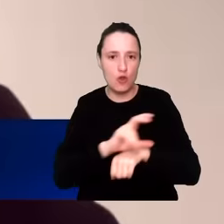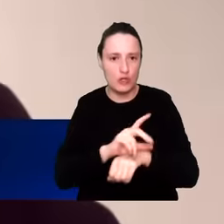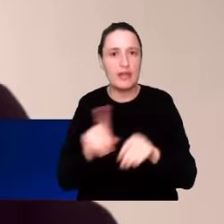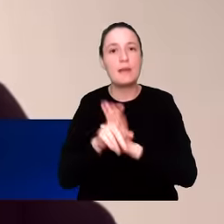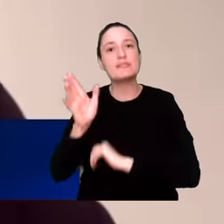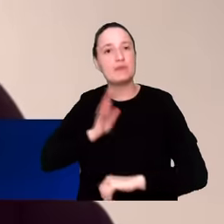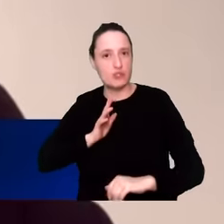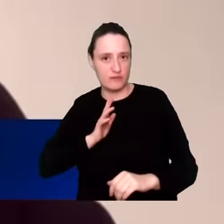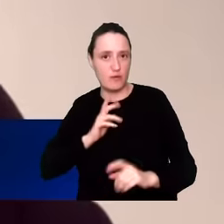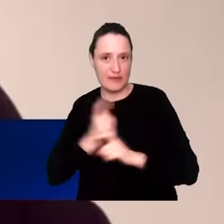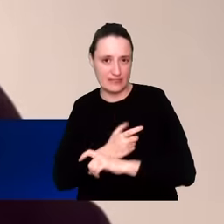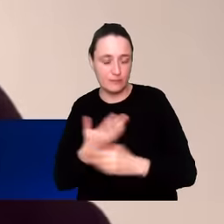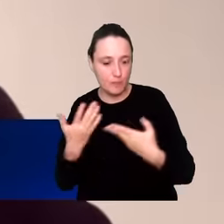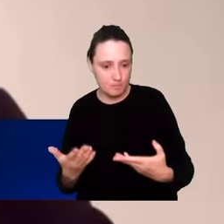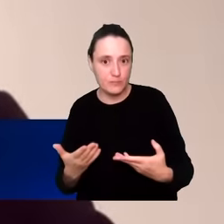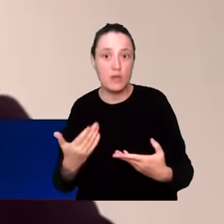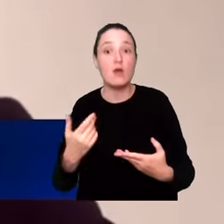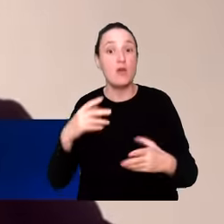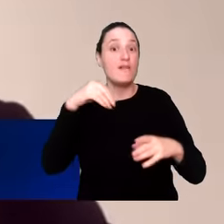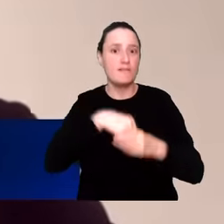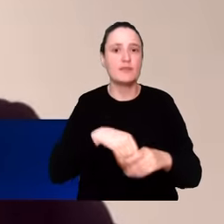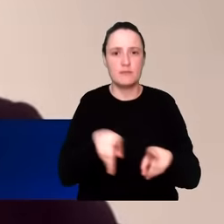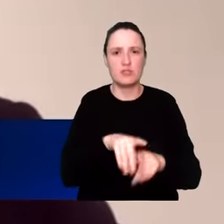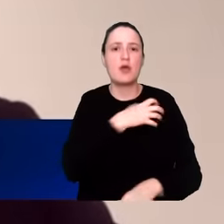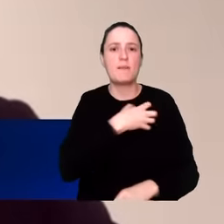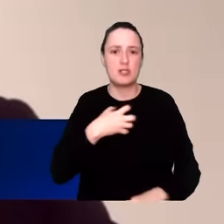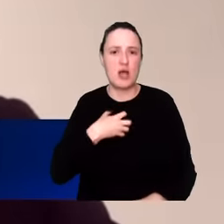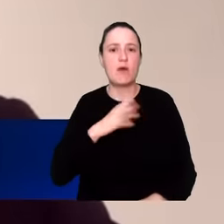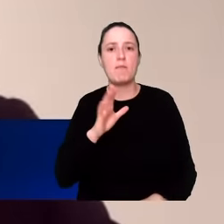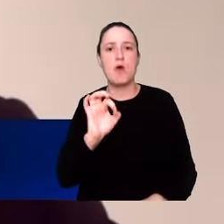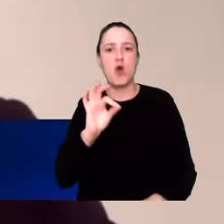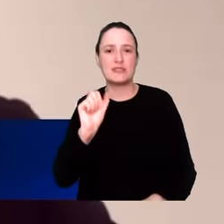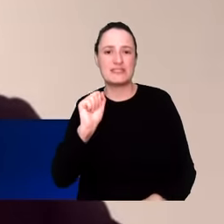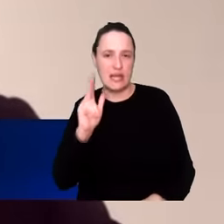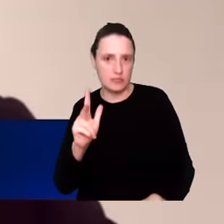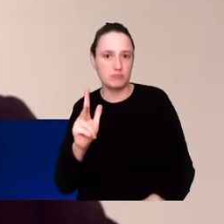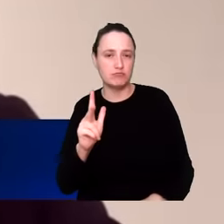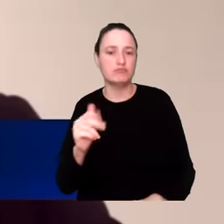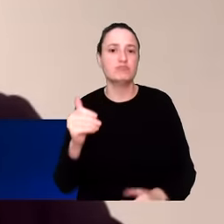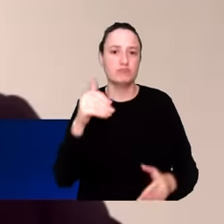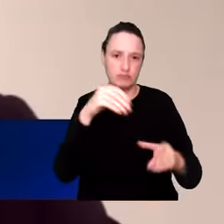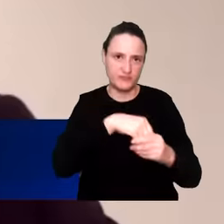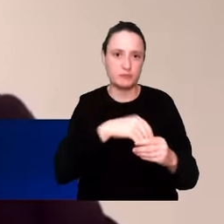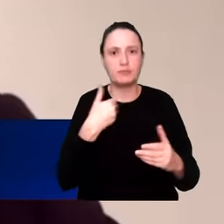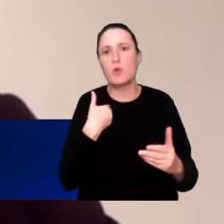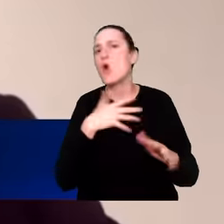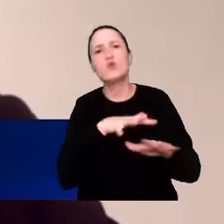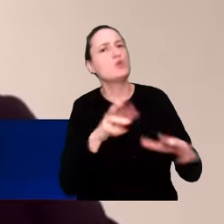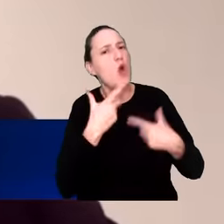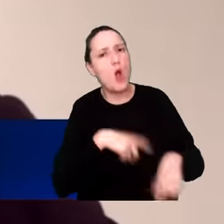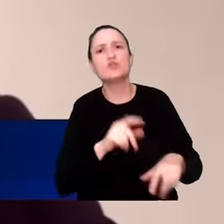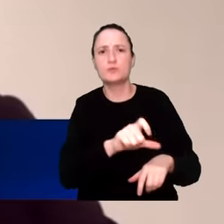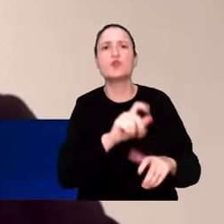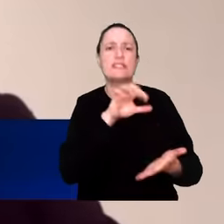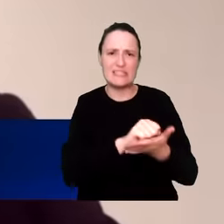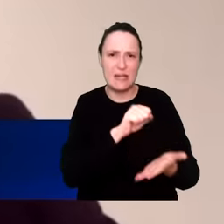państwa, w której brał udział także marszałek Krzysztof Bosak. Tam było dużo osób z branży, dużo osób, które mówiło na